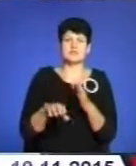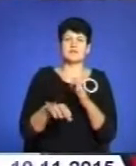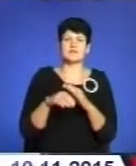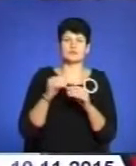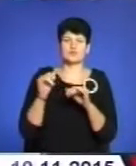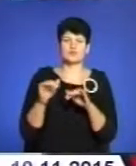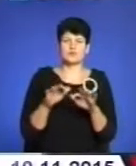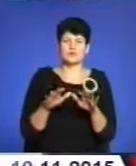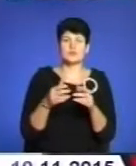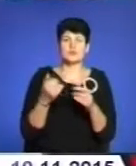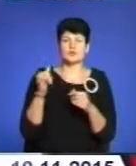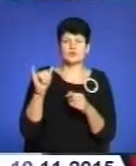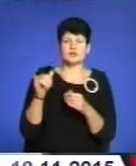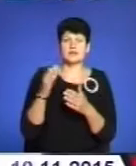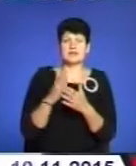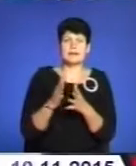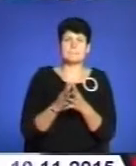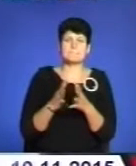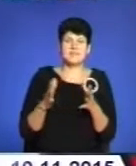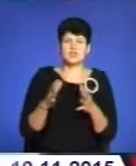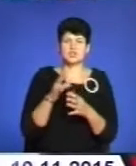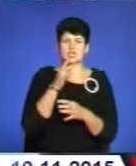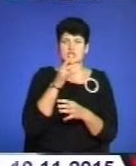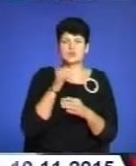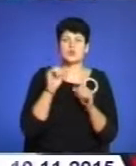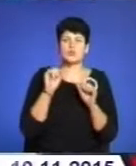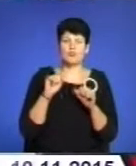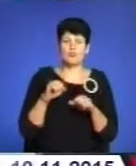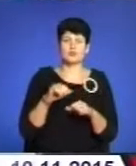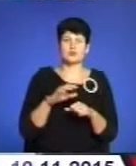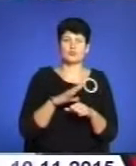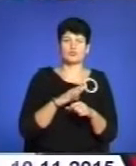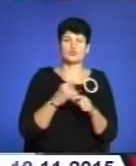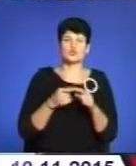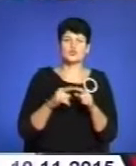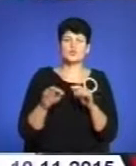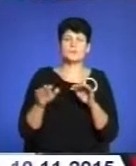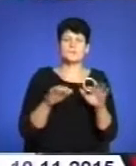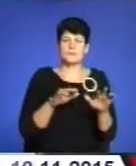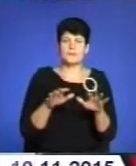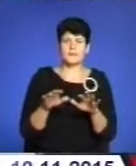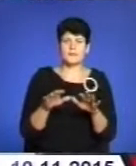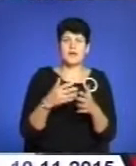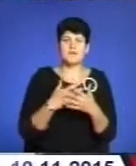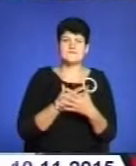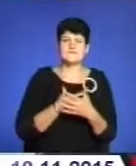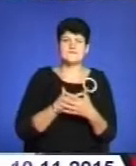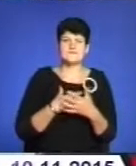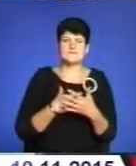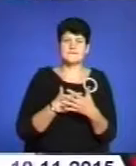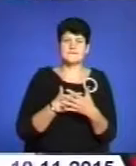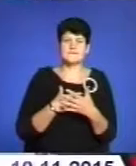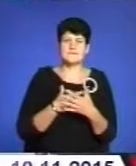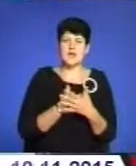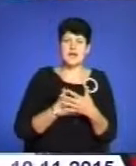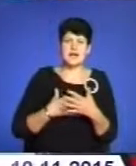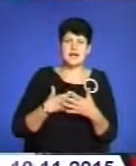вже в певній мірі в них є більше часу і можна було б цю справу, активізувати і